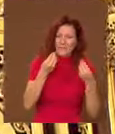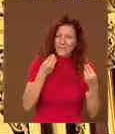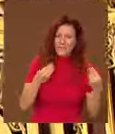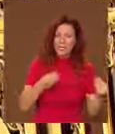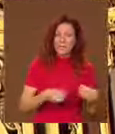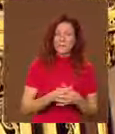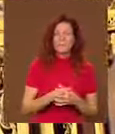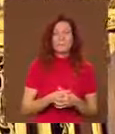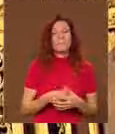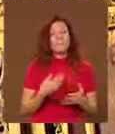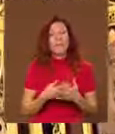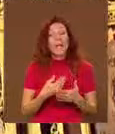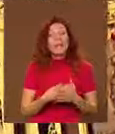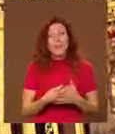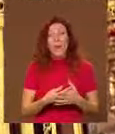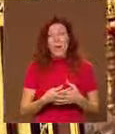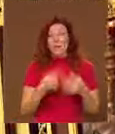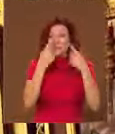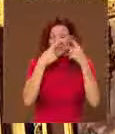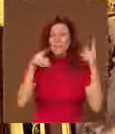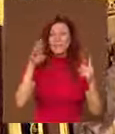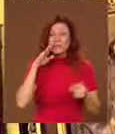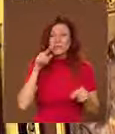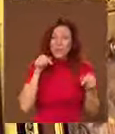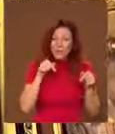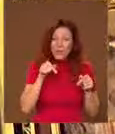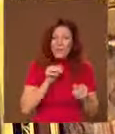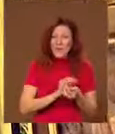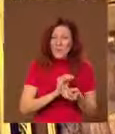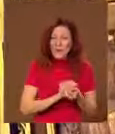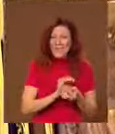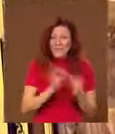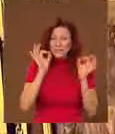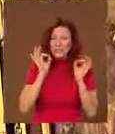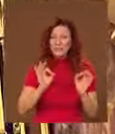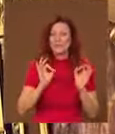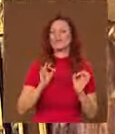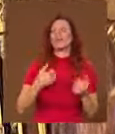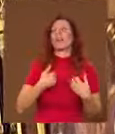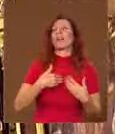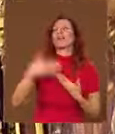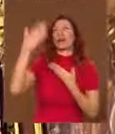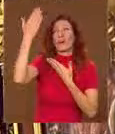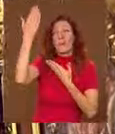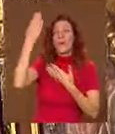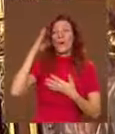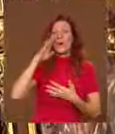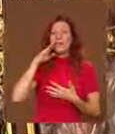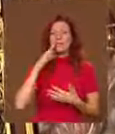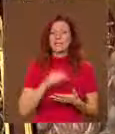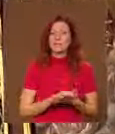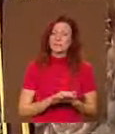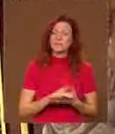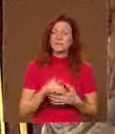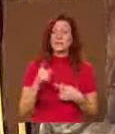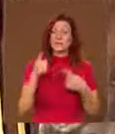Според светите отци това е Бог, и то Бог Отец, който е наречен човек, според свети